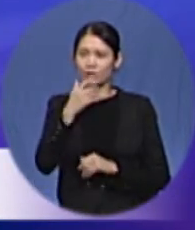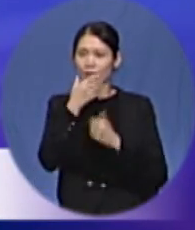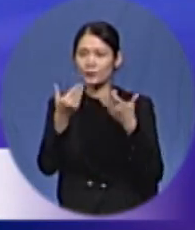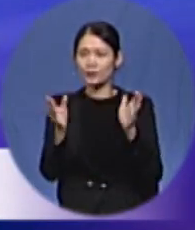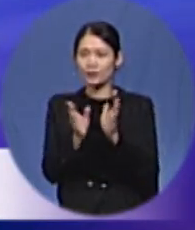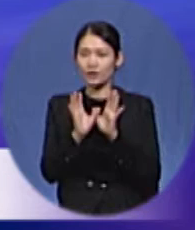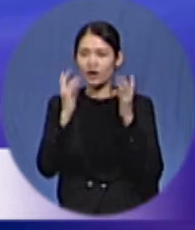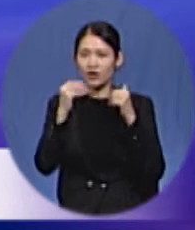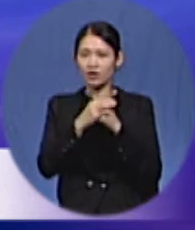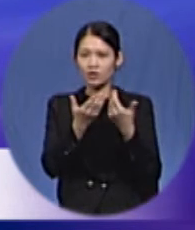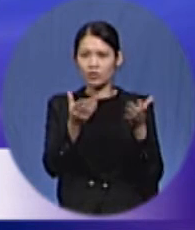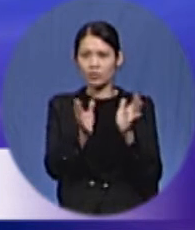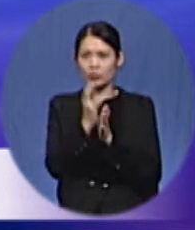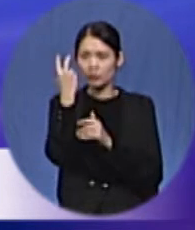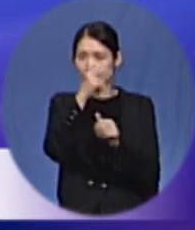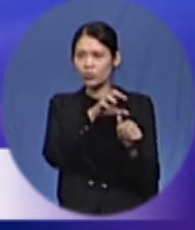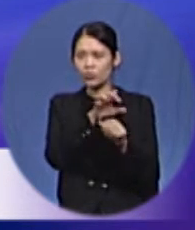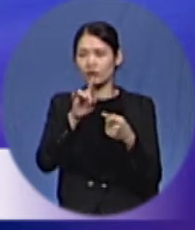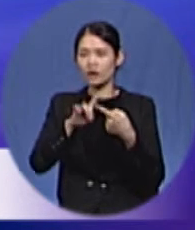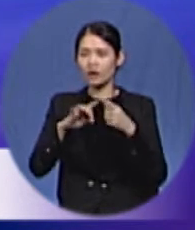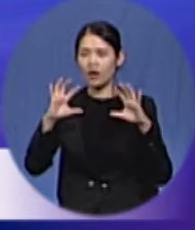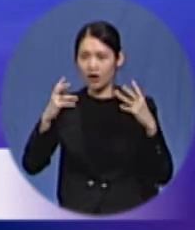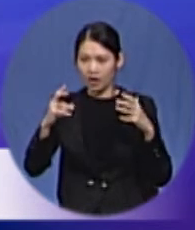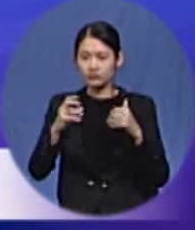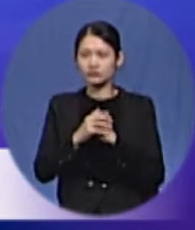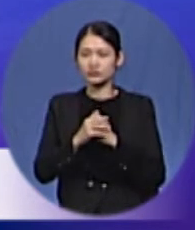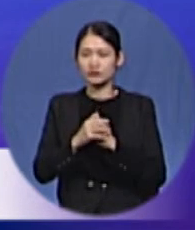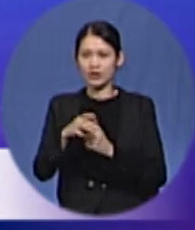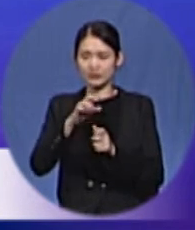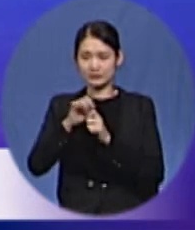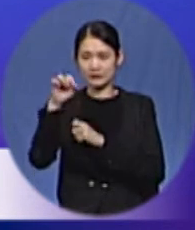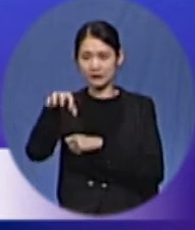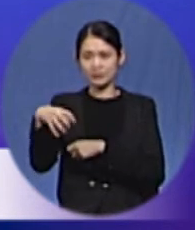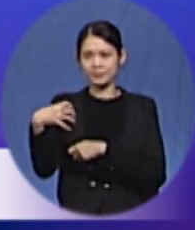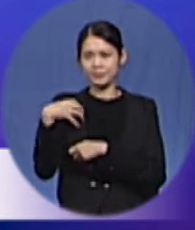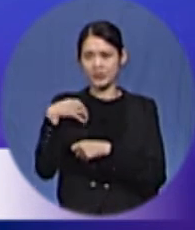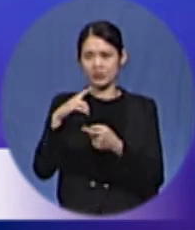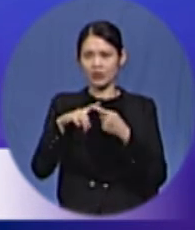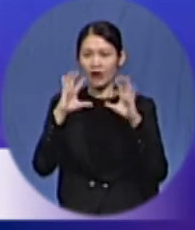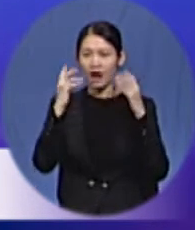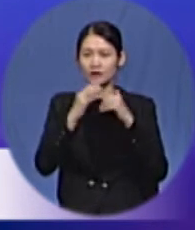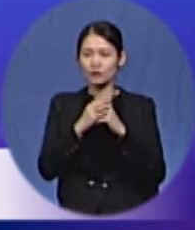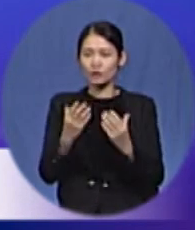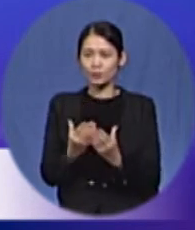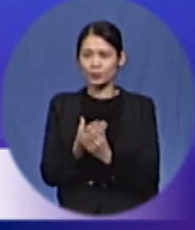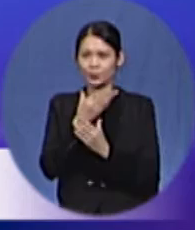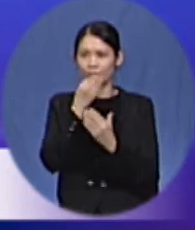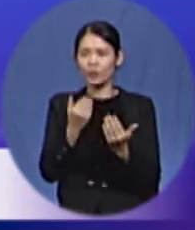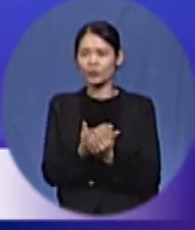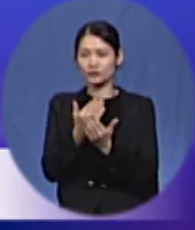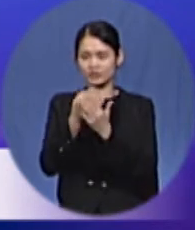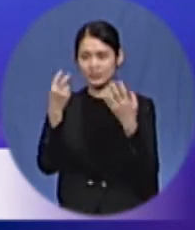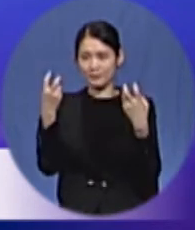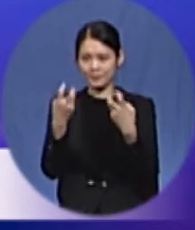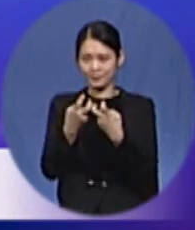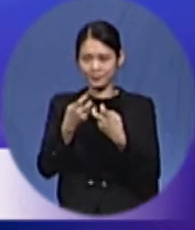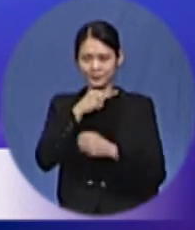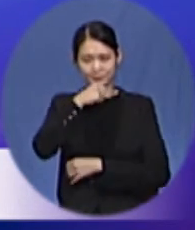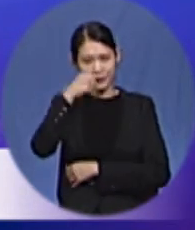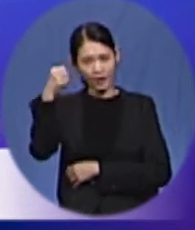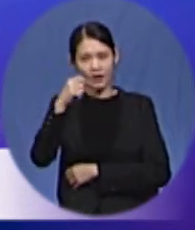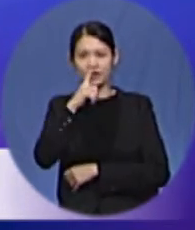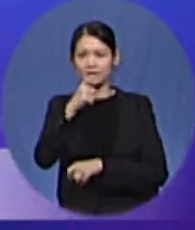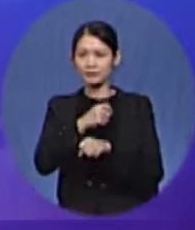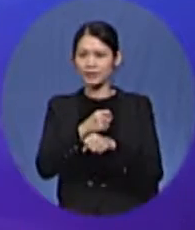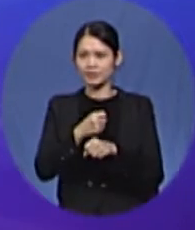보건복지부는 아동보호에 대한 국가와 지자체의 책임을 강화한 아동복지법 개정안이 국무회의를 통과했다고